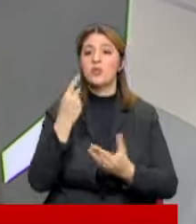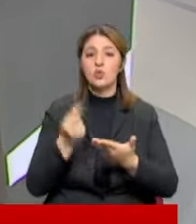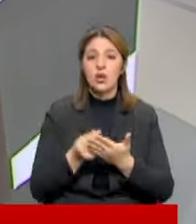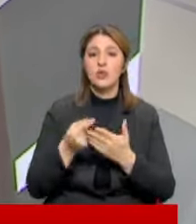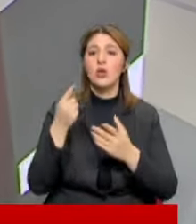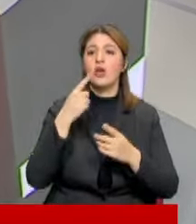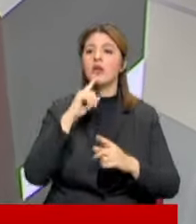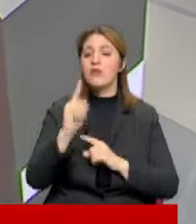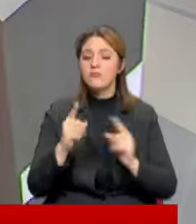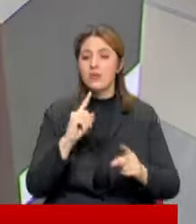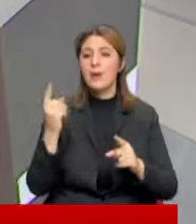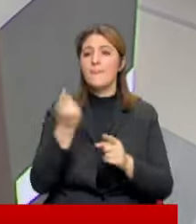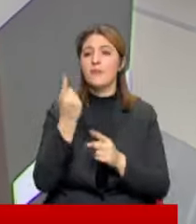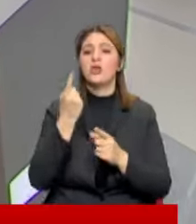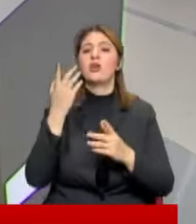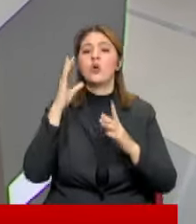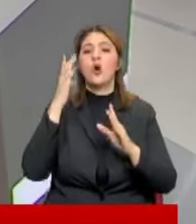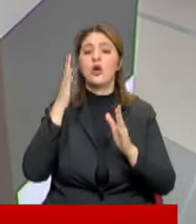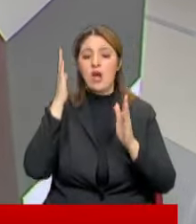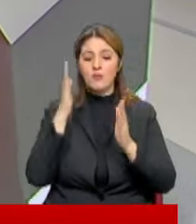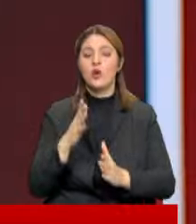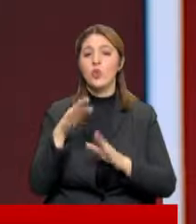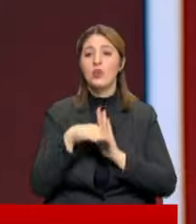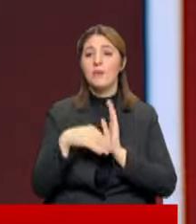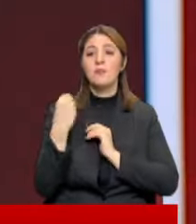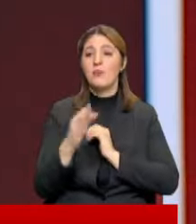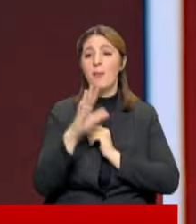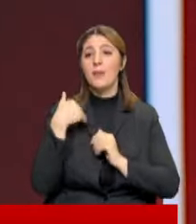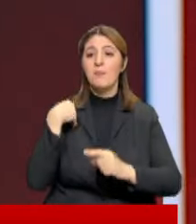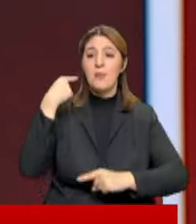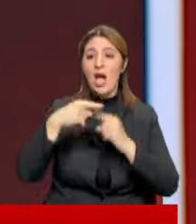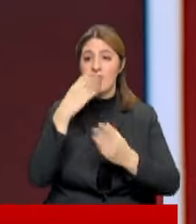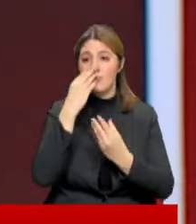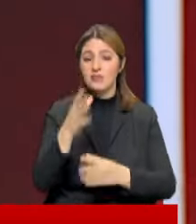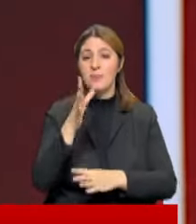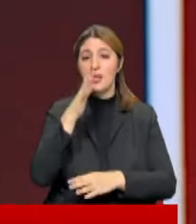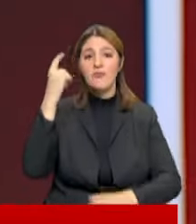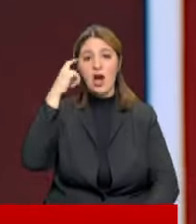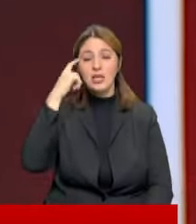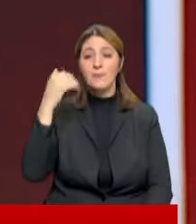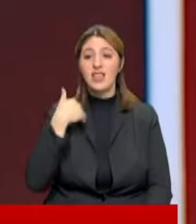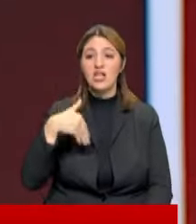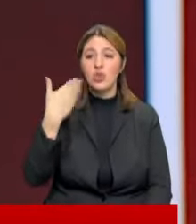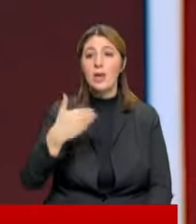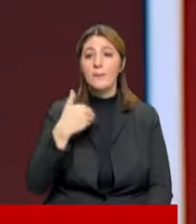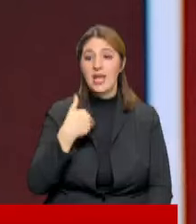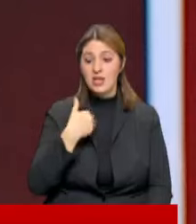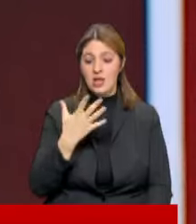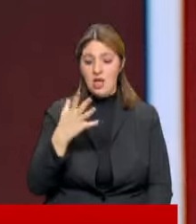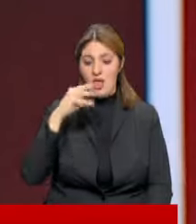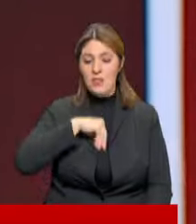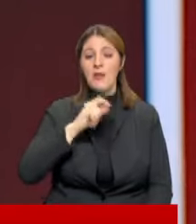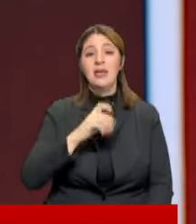hiçbir Dogma hiçbir kalıplaşmış Kural bırakmıyorum benim manevi mirasım bilim ve akıldır benden sonra beni benimsemek